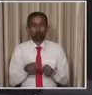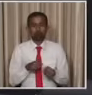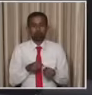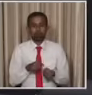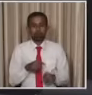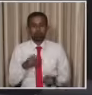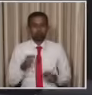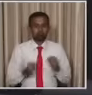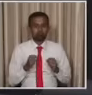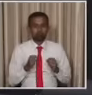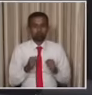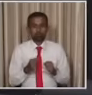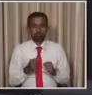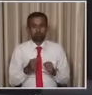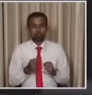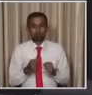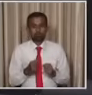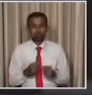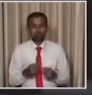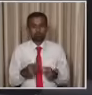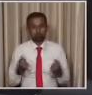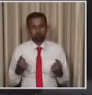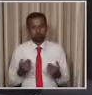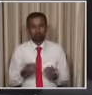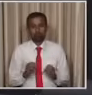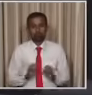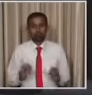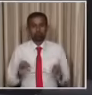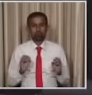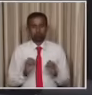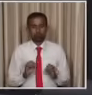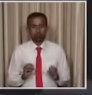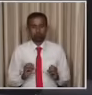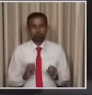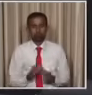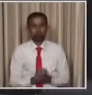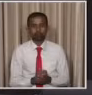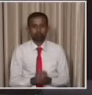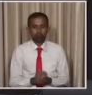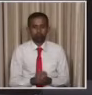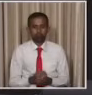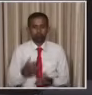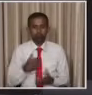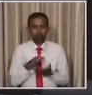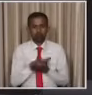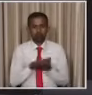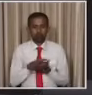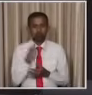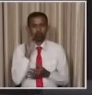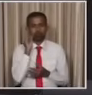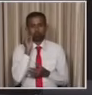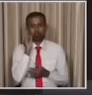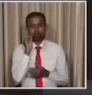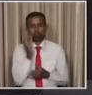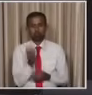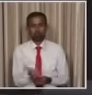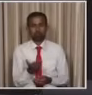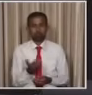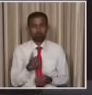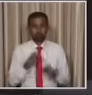කලබල වීමට දුක් වෙනව ඇරෙන්න වෙන කරන්න දෙයක් නෑ ගරු මූලාසනාරූඪ මන්ත්‍රීතුමනි. මේක අපි තේරුම් ගමු. අපි